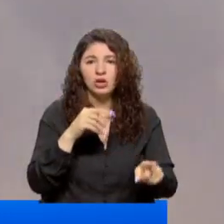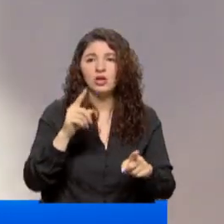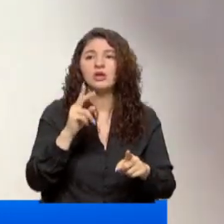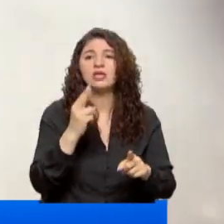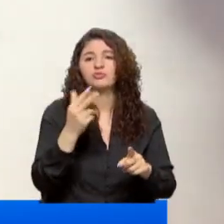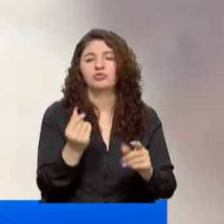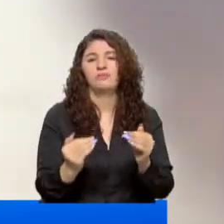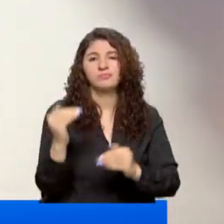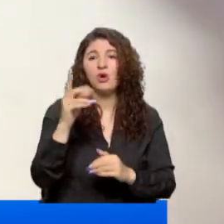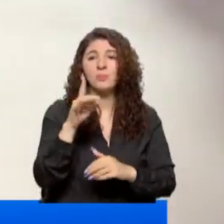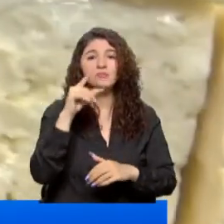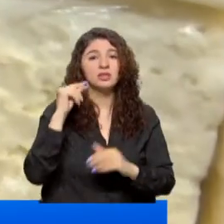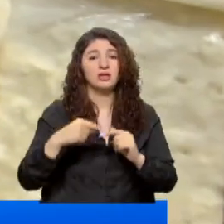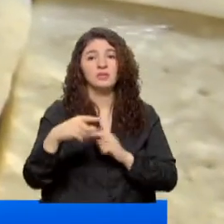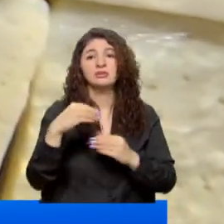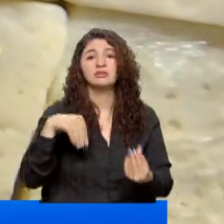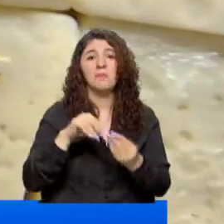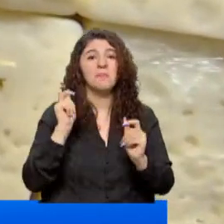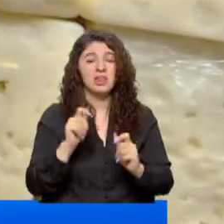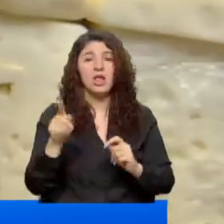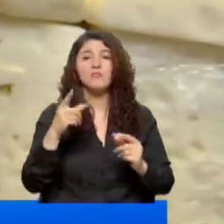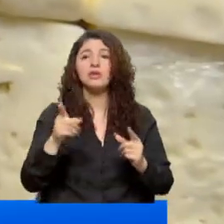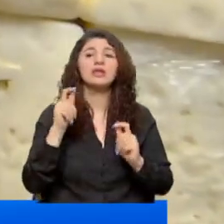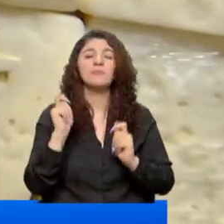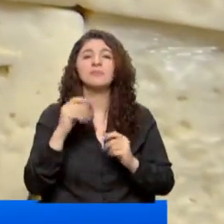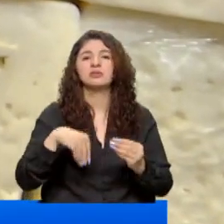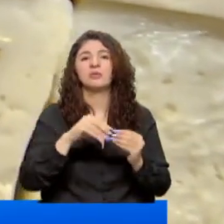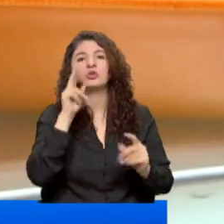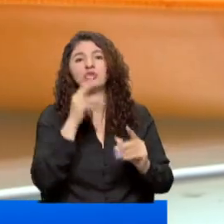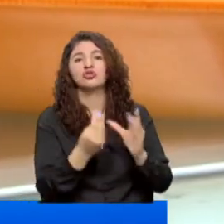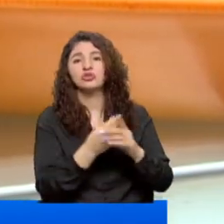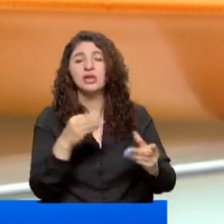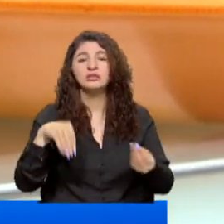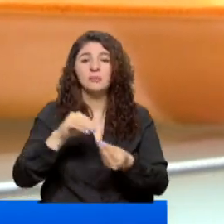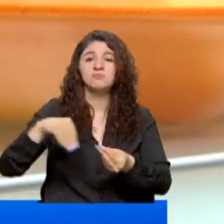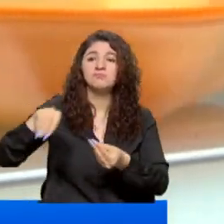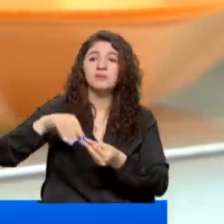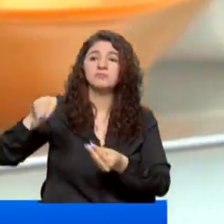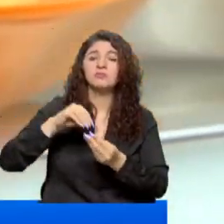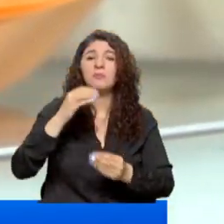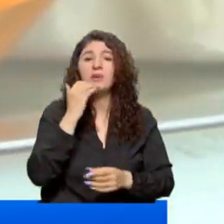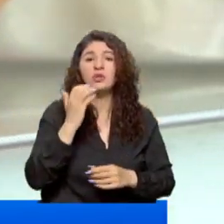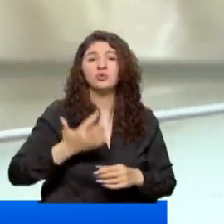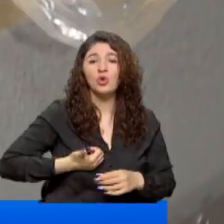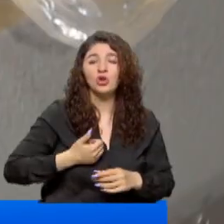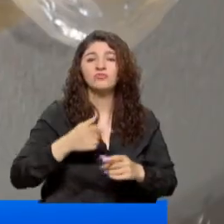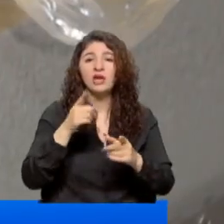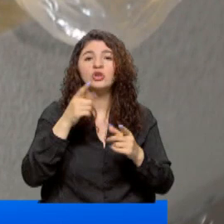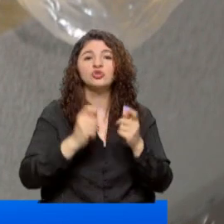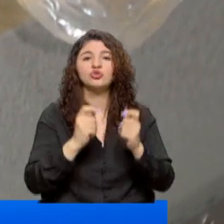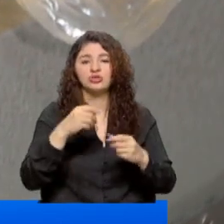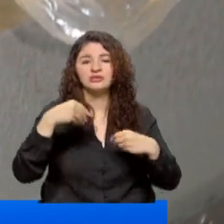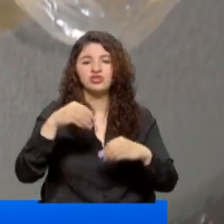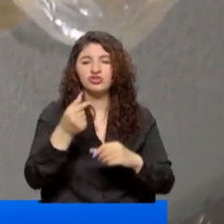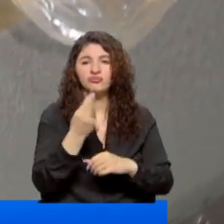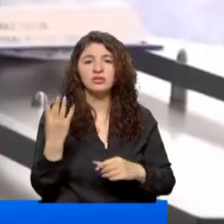15 mayıs'tan itibaren zam uygulamaya konulacak uygulanan zam raflara da yansıyacak zam üstüne zam gelen peynir yoğurt ve perakende süt